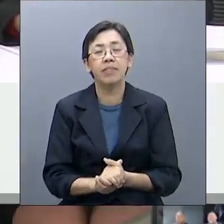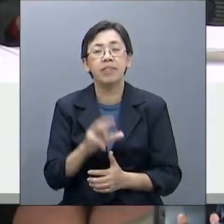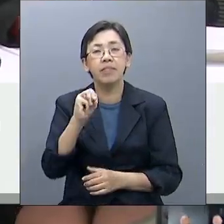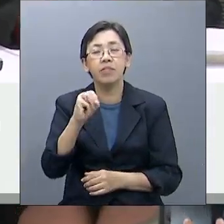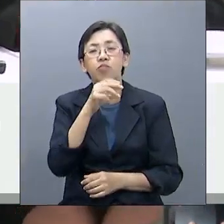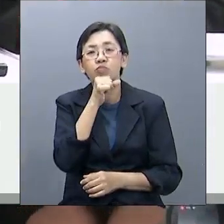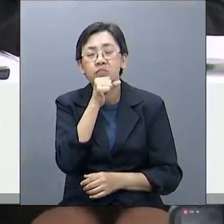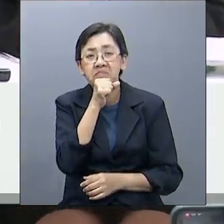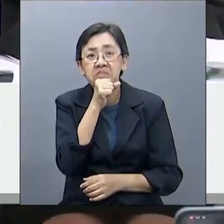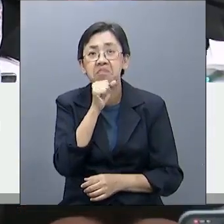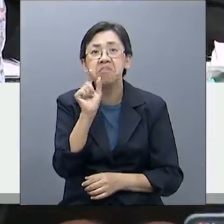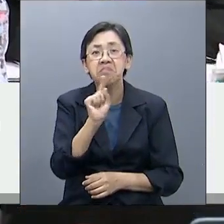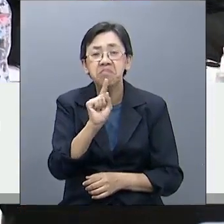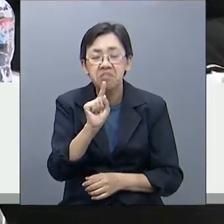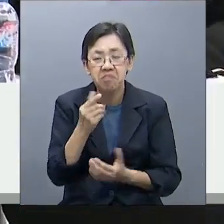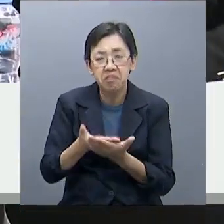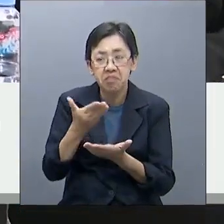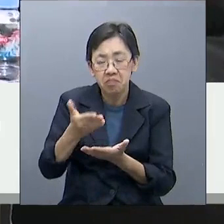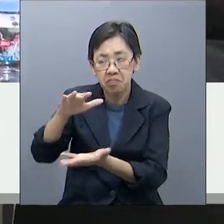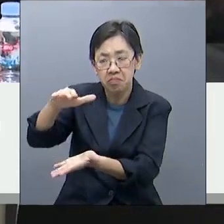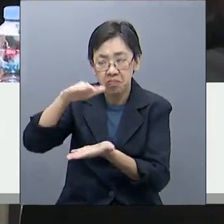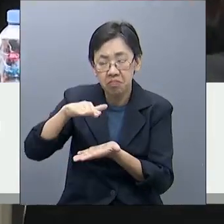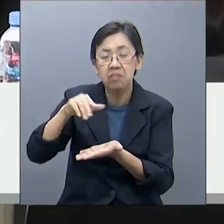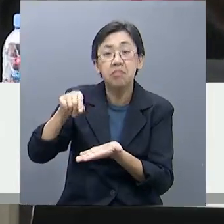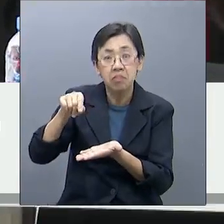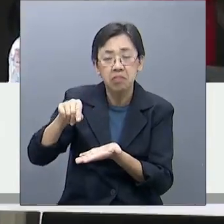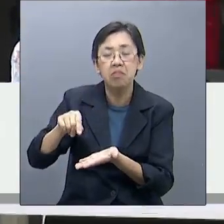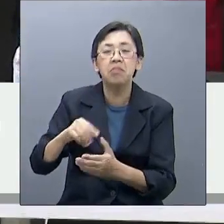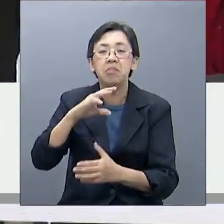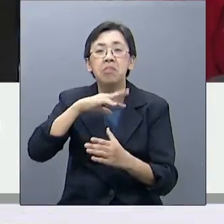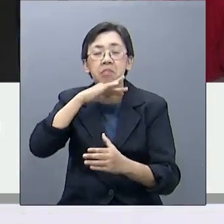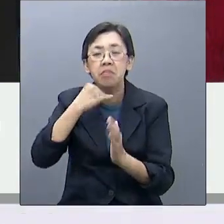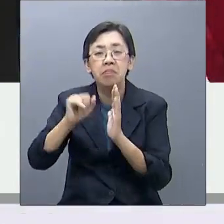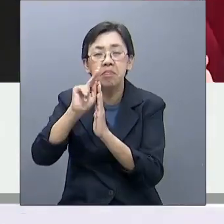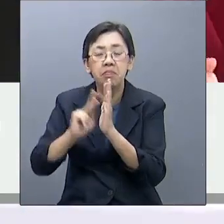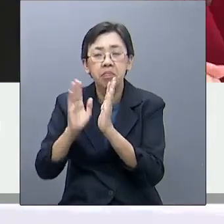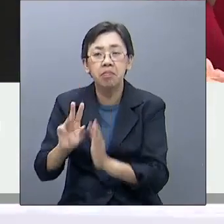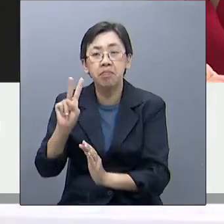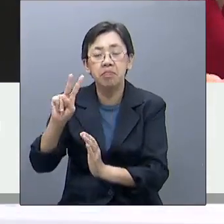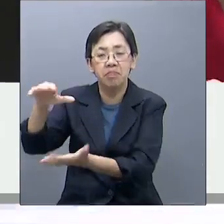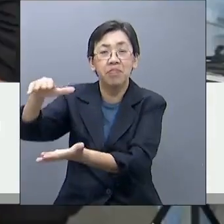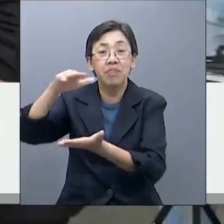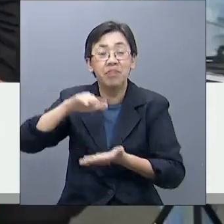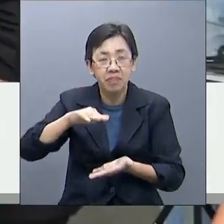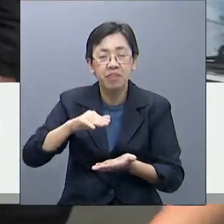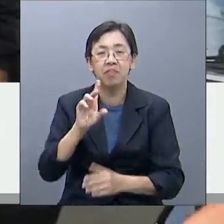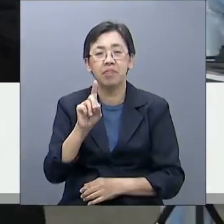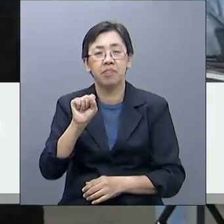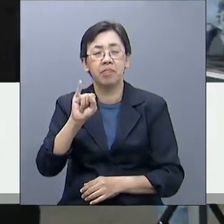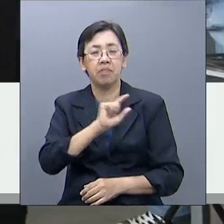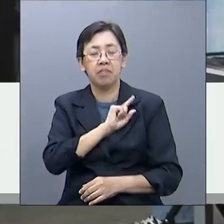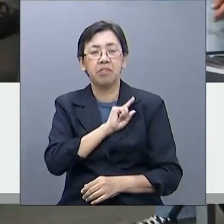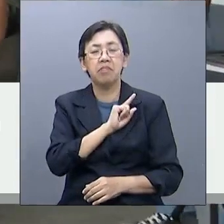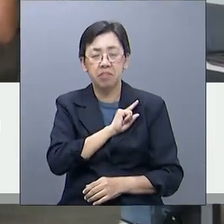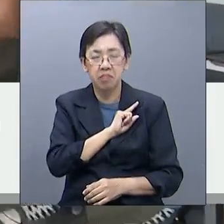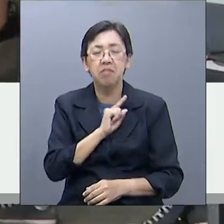หลังพบว่ามีการรับซื้อสินค้าจากนายทุนที่นำเข้าหมูเถื่อน2คนที่ DSI ดำเนินคดีไปก่อนหน้านี้ค่